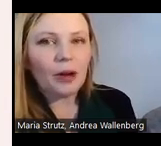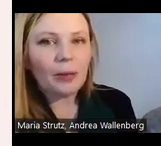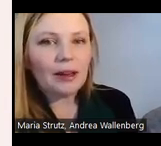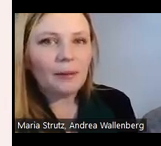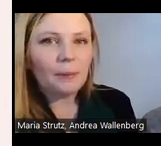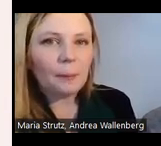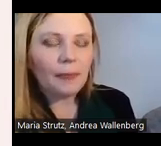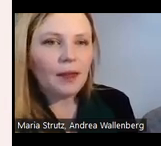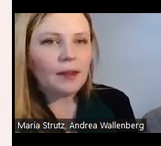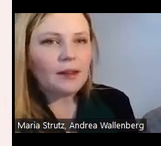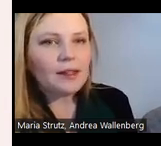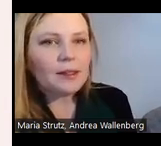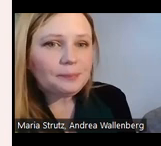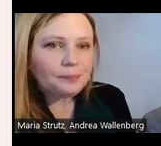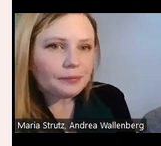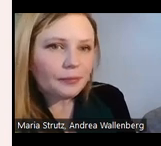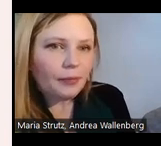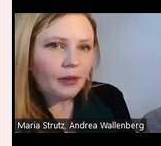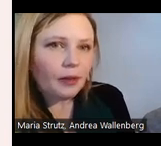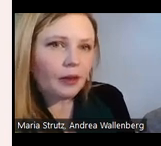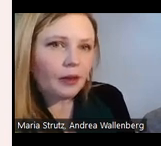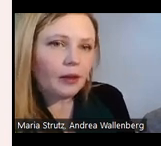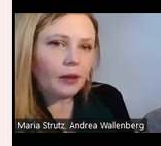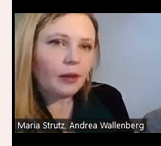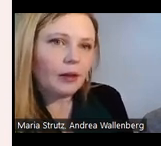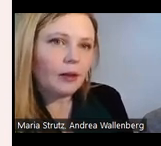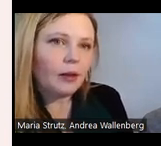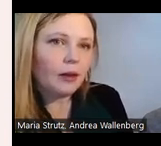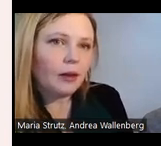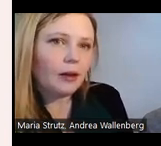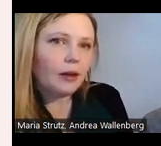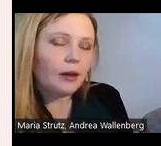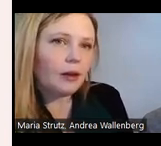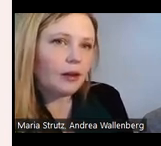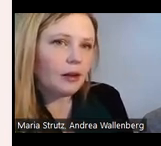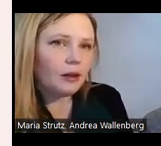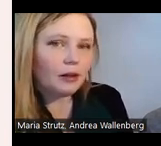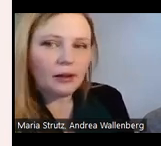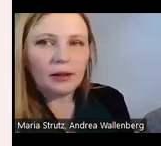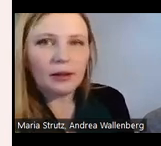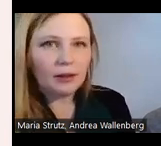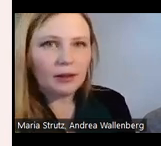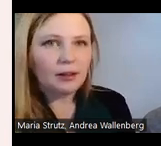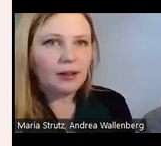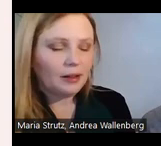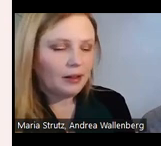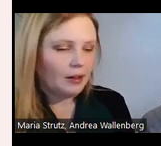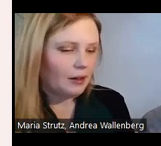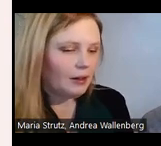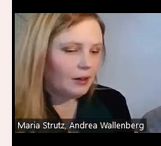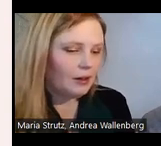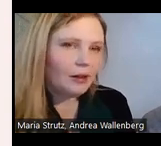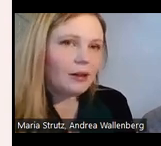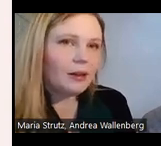och spara bilderna. Mm, just det. Yes. Och vi delar, när vi mejlar ut åhörarkopiorna så